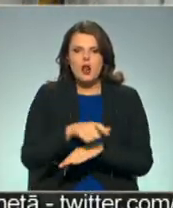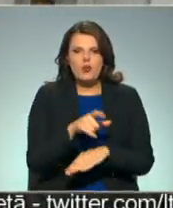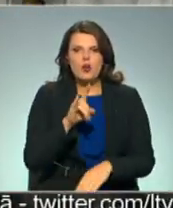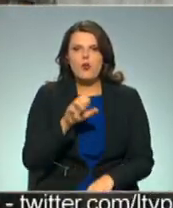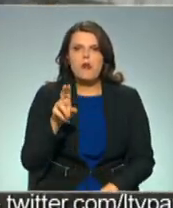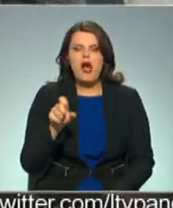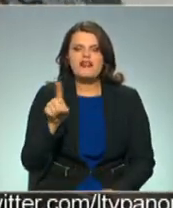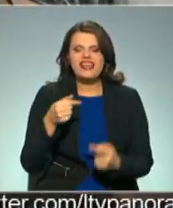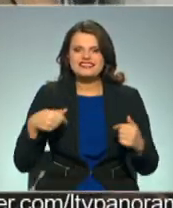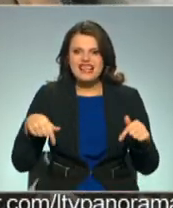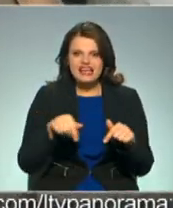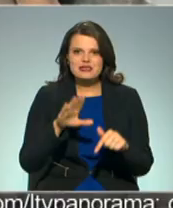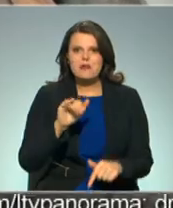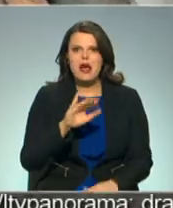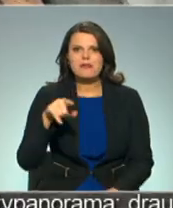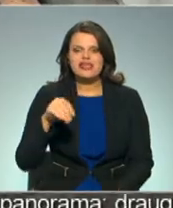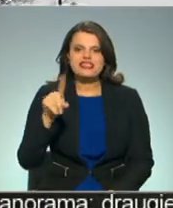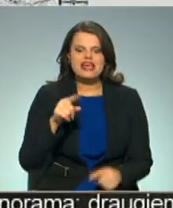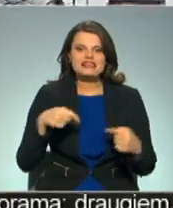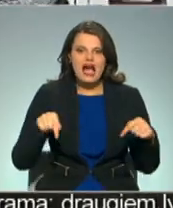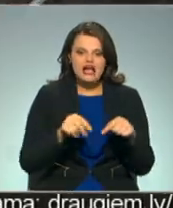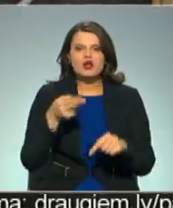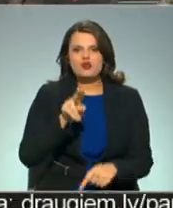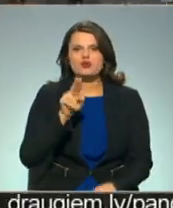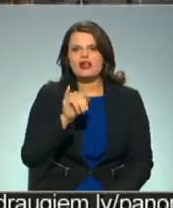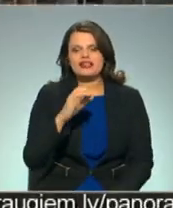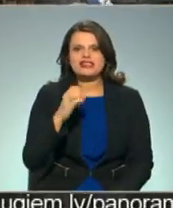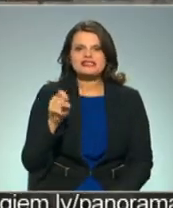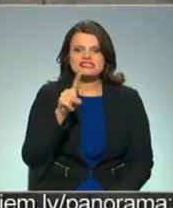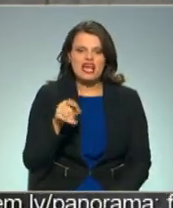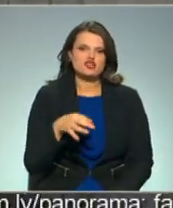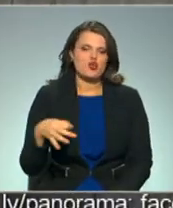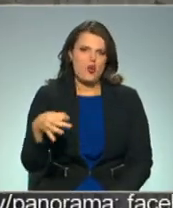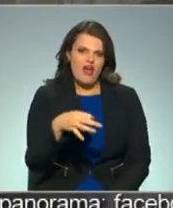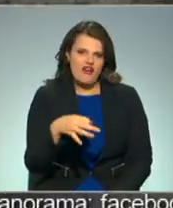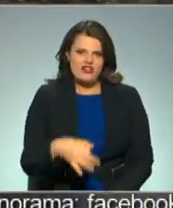Lubānas ezeriem, kā arī Nīcas novadā. Sālga Dreimane, Edvīns Svēls, aizputs televīzija.